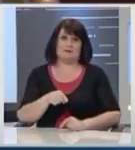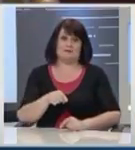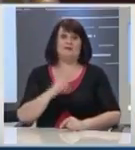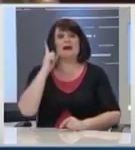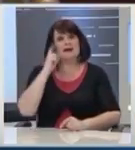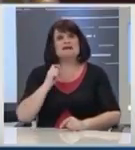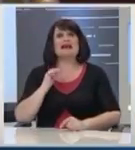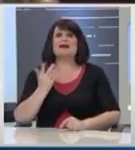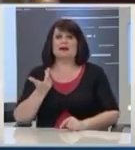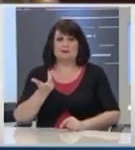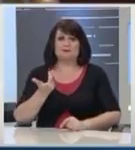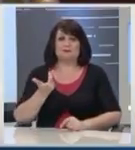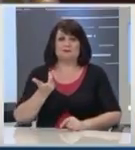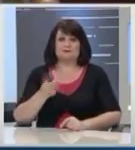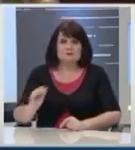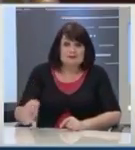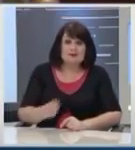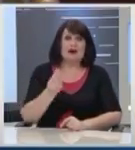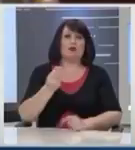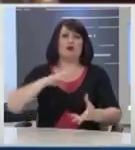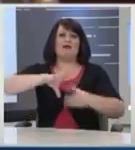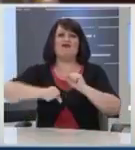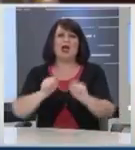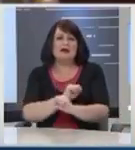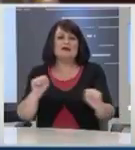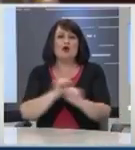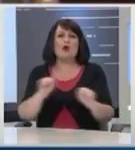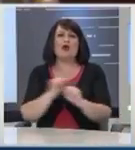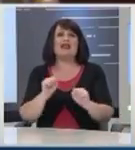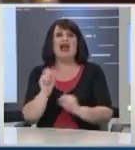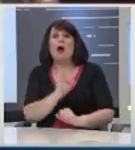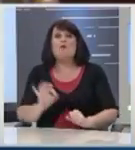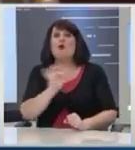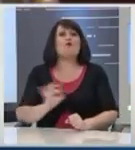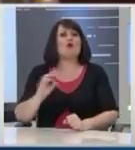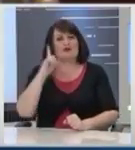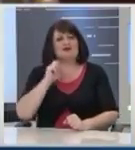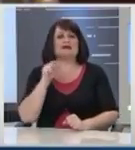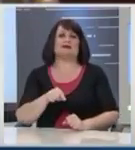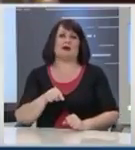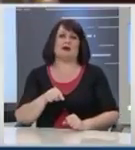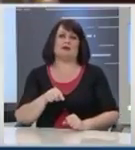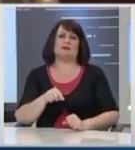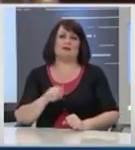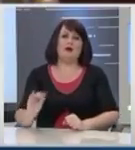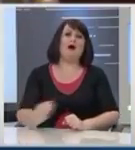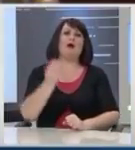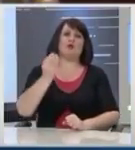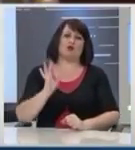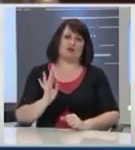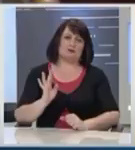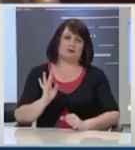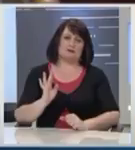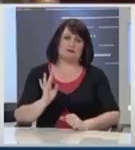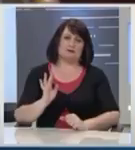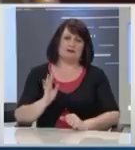Γνωρίζει πόθεν προέκυψε και η βία και η τρομοκρατία. Και μέσα από ποιο κλίμα προέκυψε σε αυτόν τον τόπο η